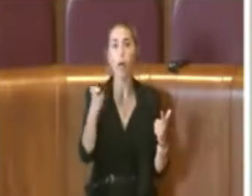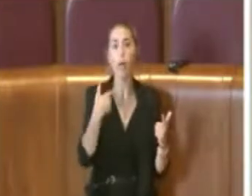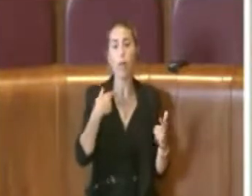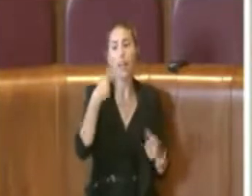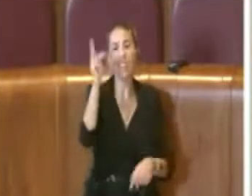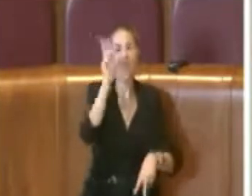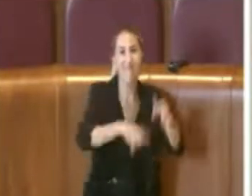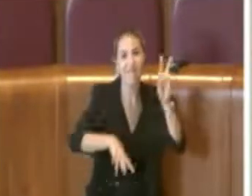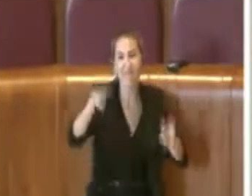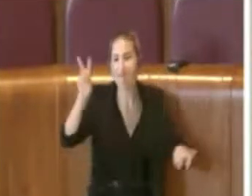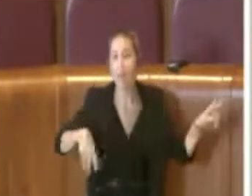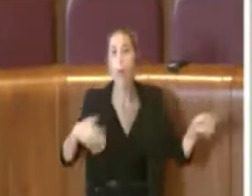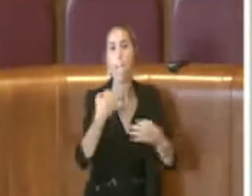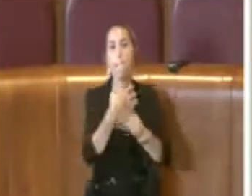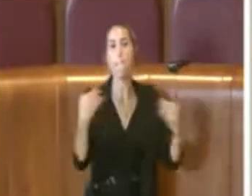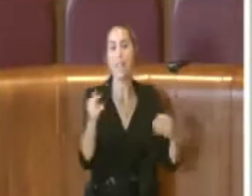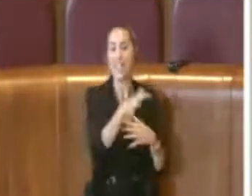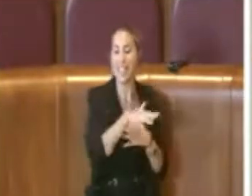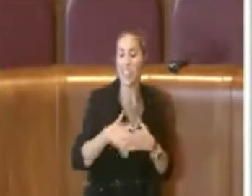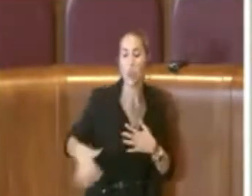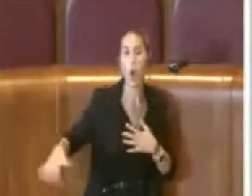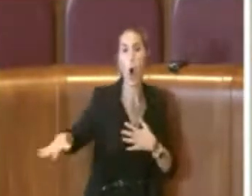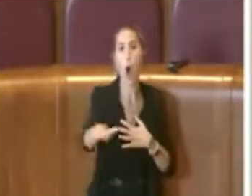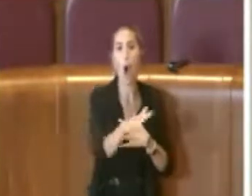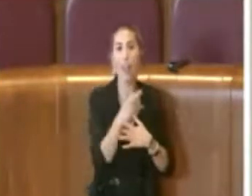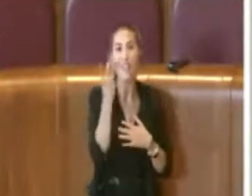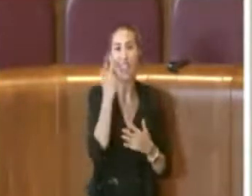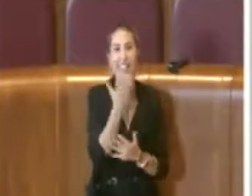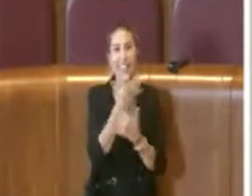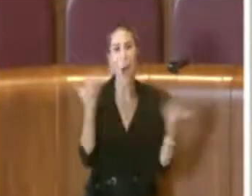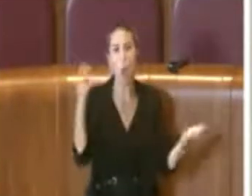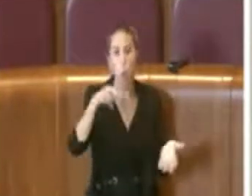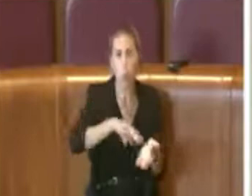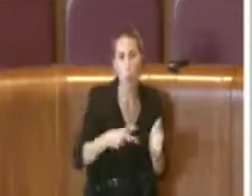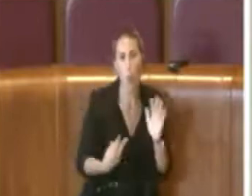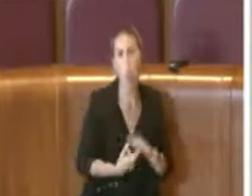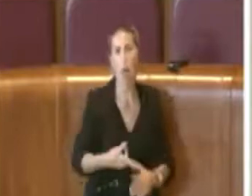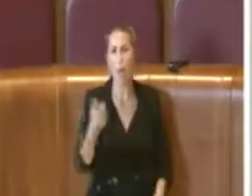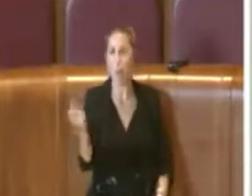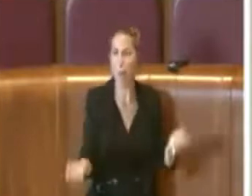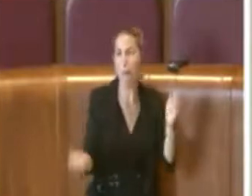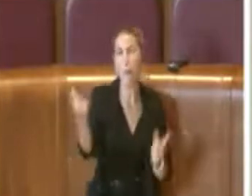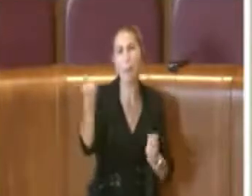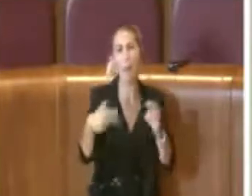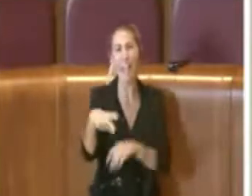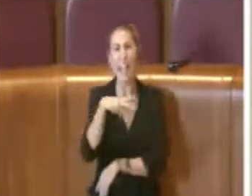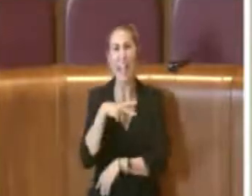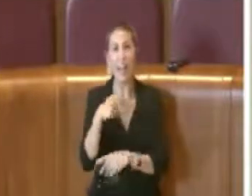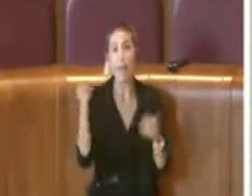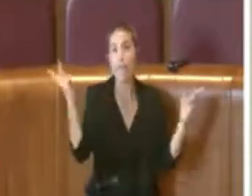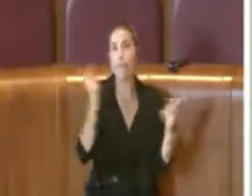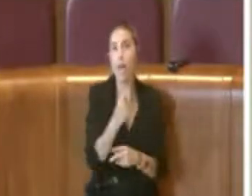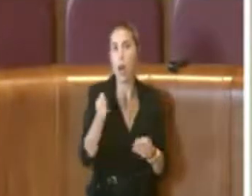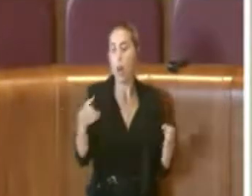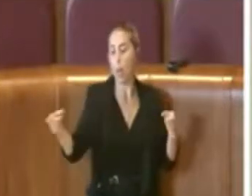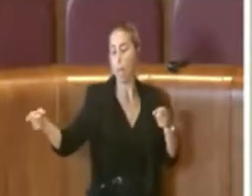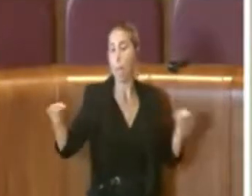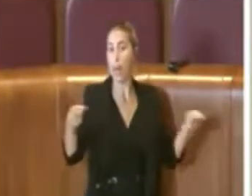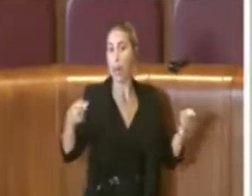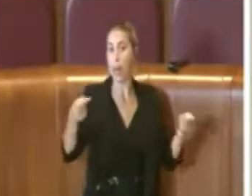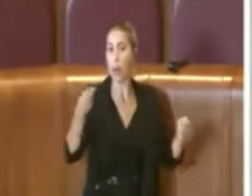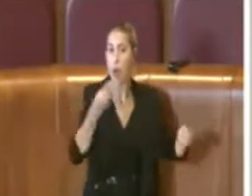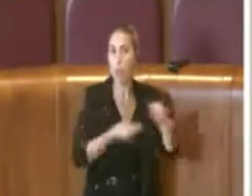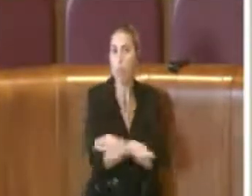le zone toponomastiche urbanistiche, perché è evidente che queste, che risalgono tutte agli anni 66,